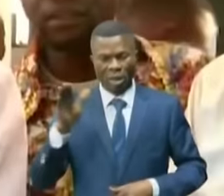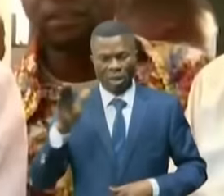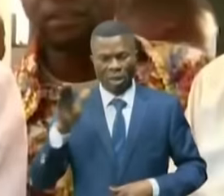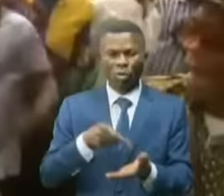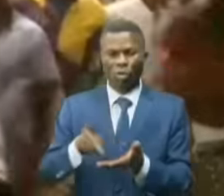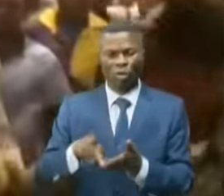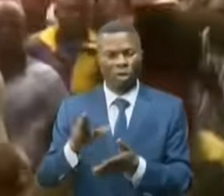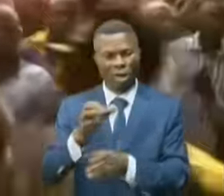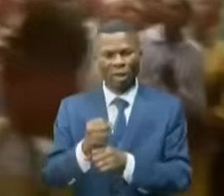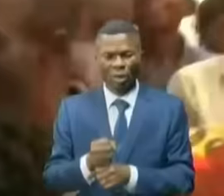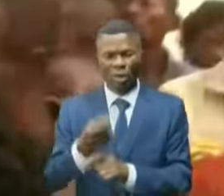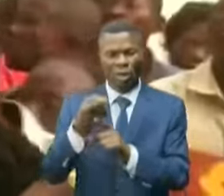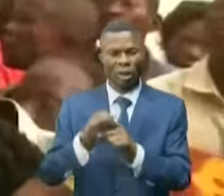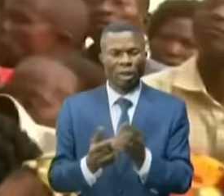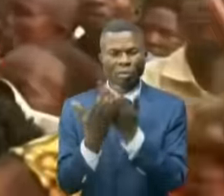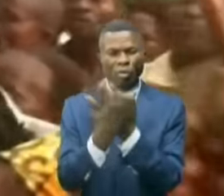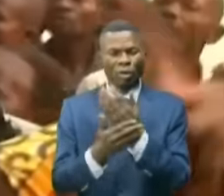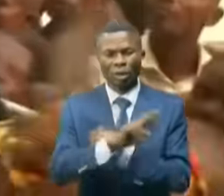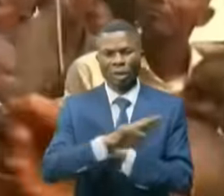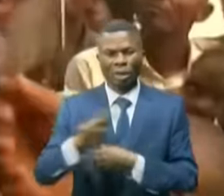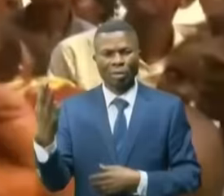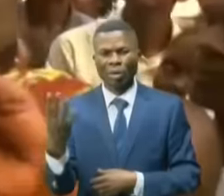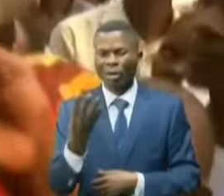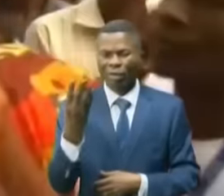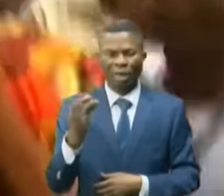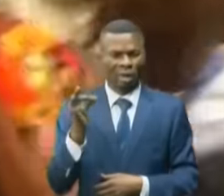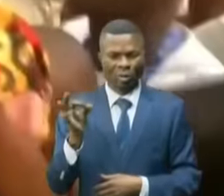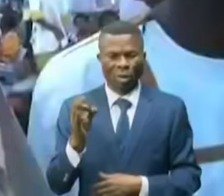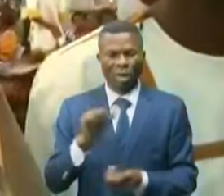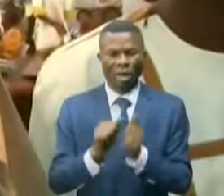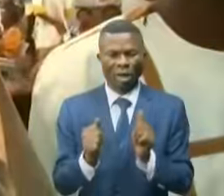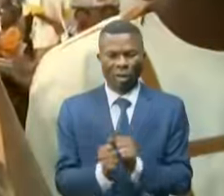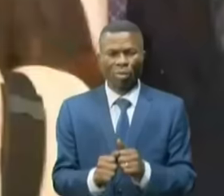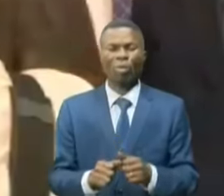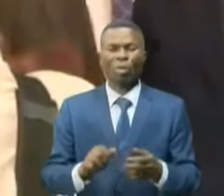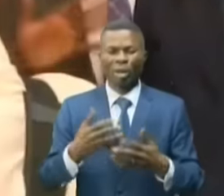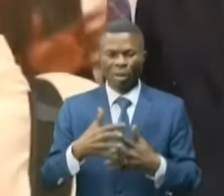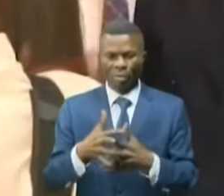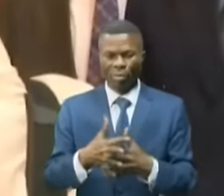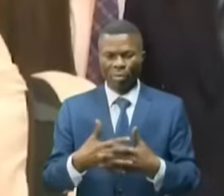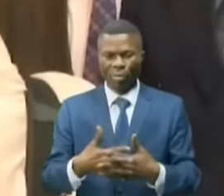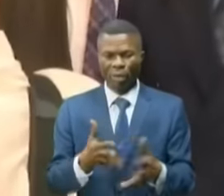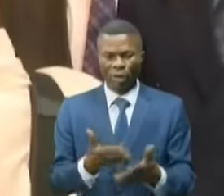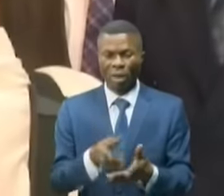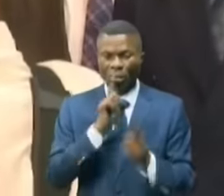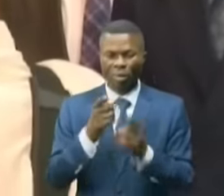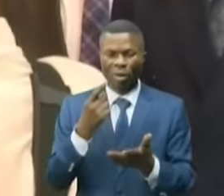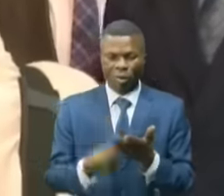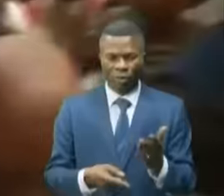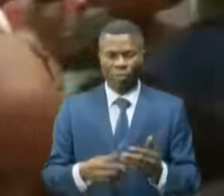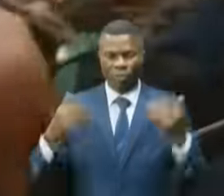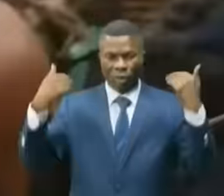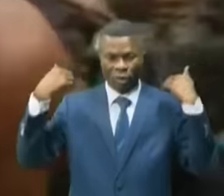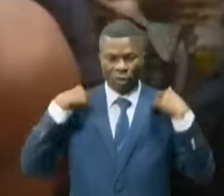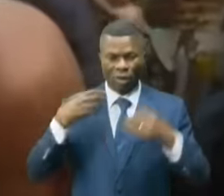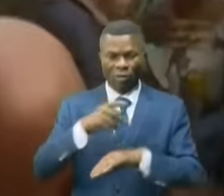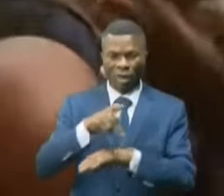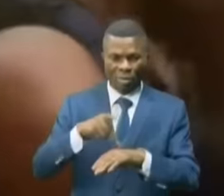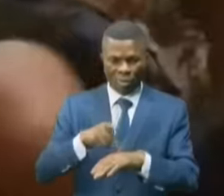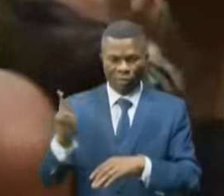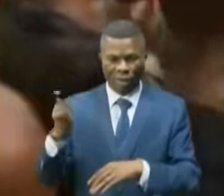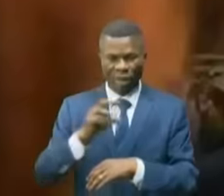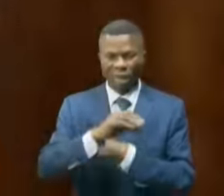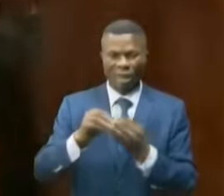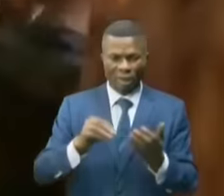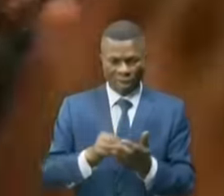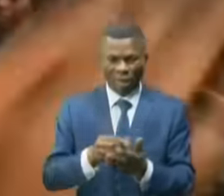encore touché les salaires du mois de juillet 2024, suite aux problèmes techniques. À l'issue de cet échange, le numéro 1 du Kasaï central, Joseph